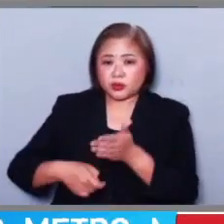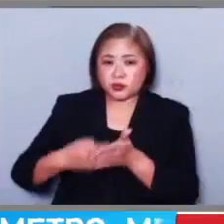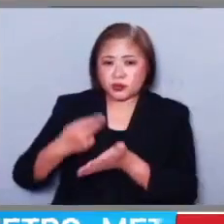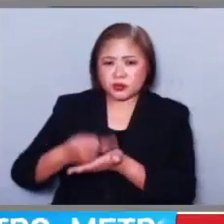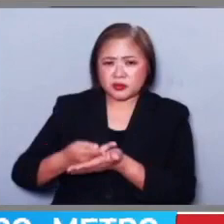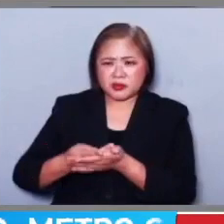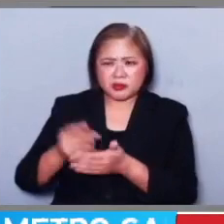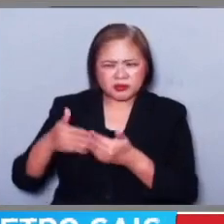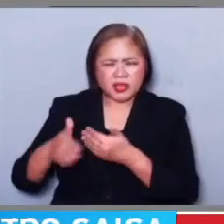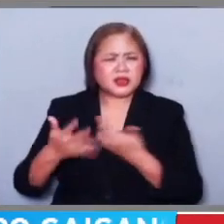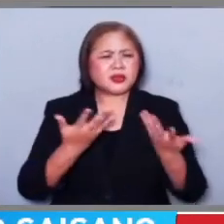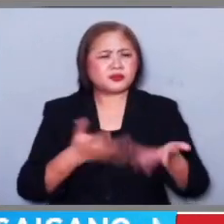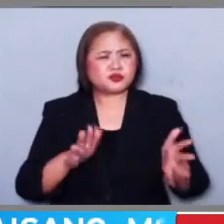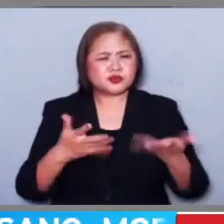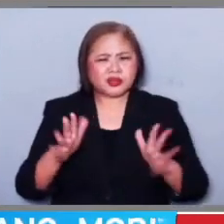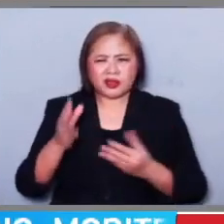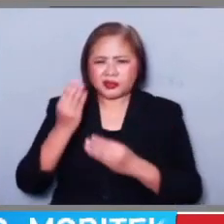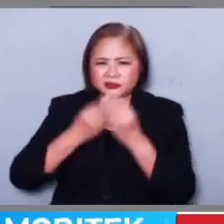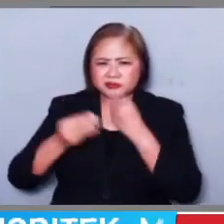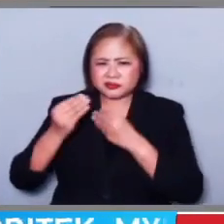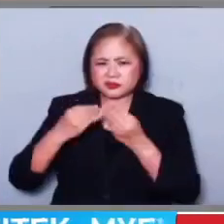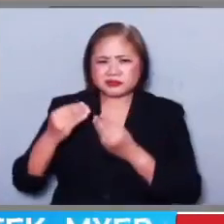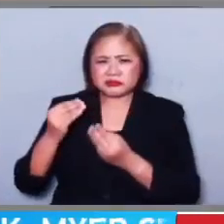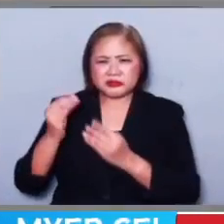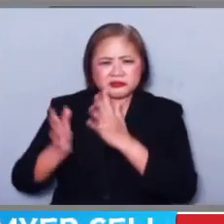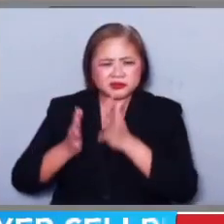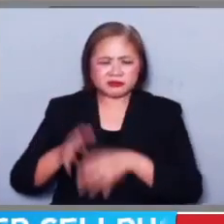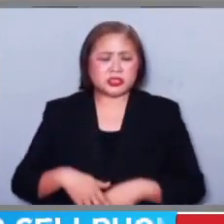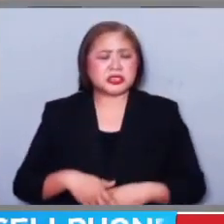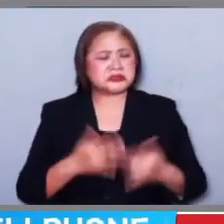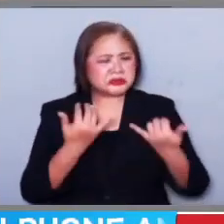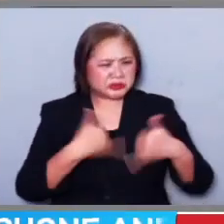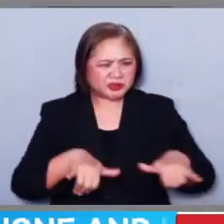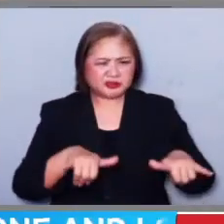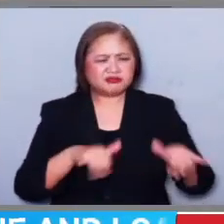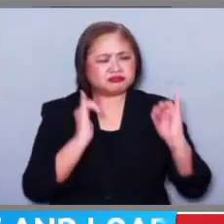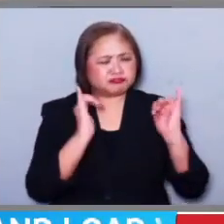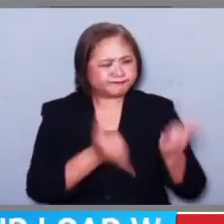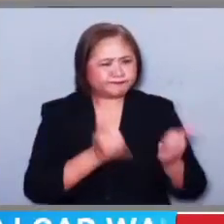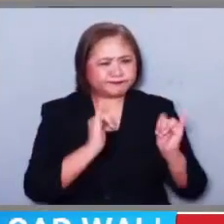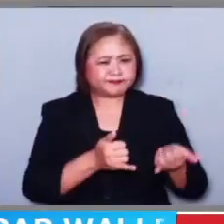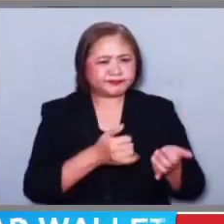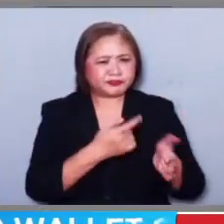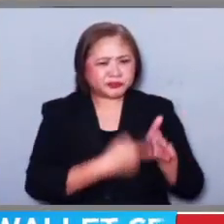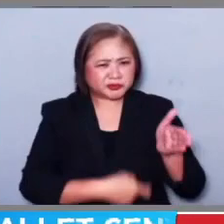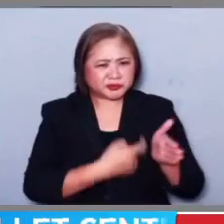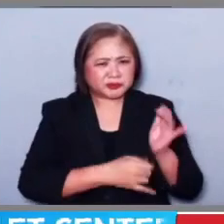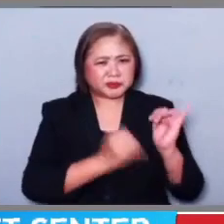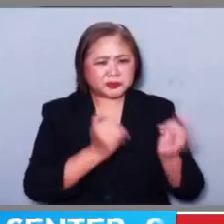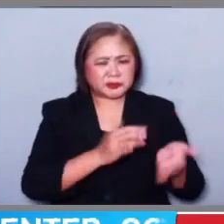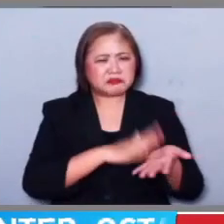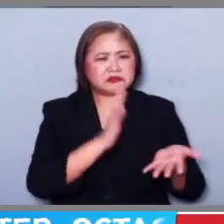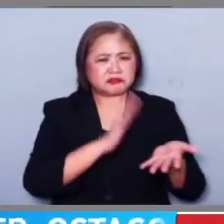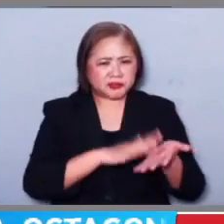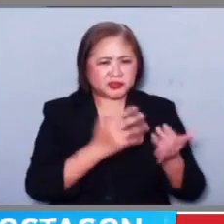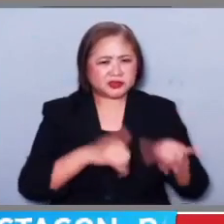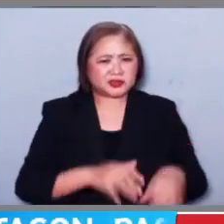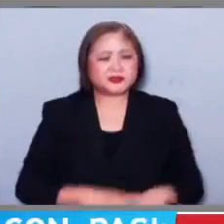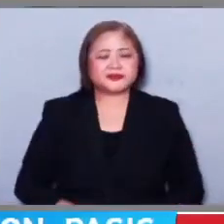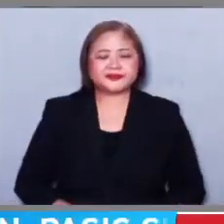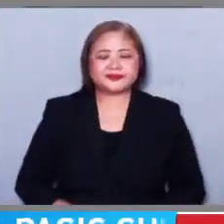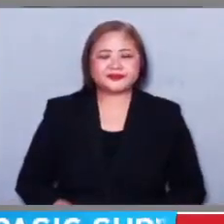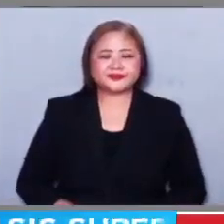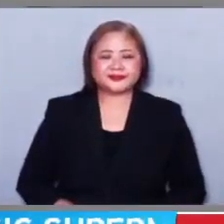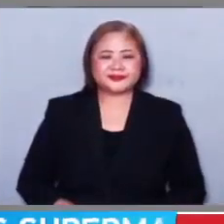ang mga handaan. Hindi pa rin mo. Ganun pa rin ang amin yan. Mataas pa rin. Mataas pa rin. Okay, sige. Maraming salamat po, Mang